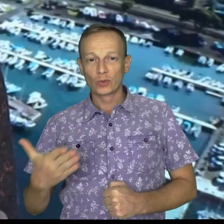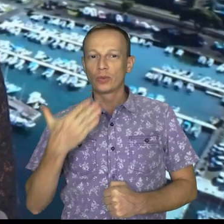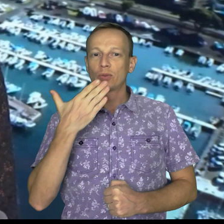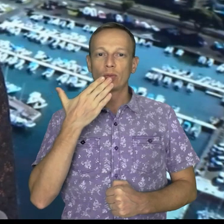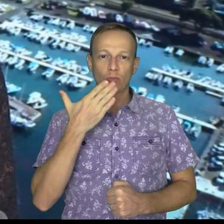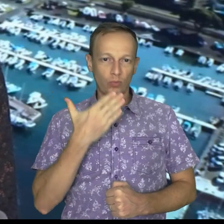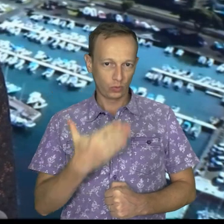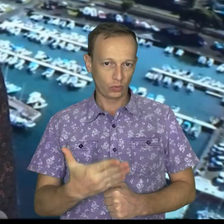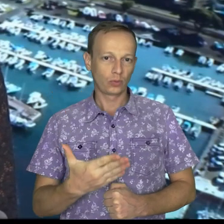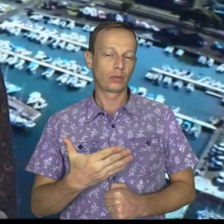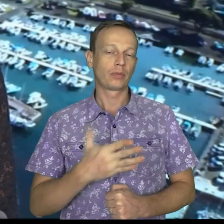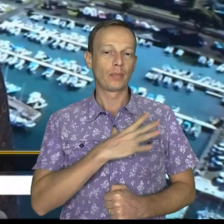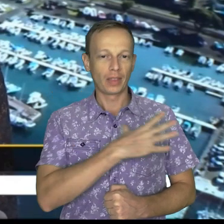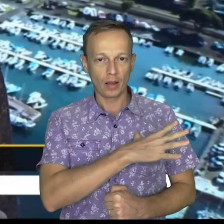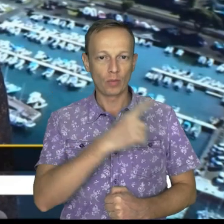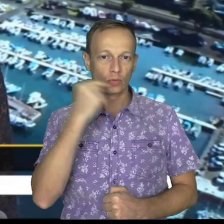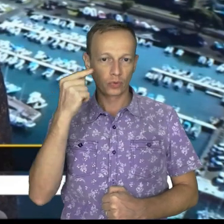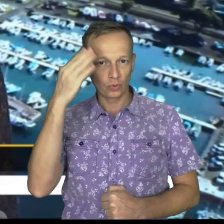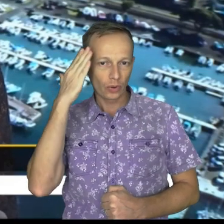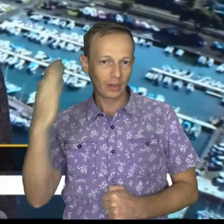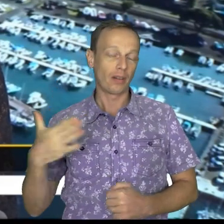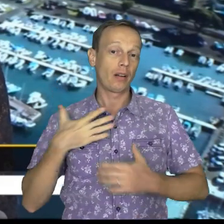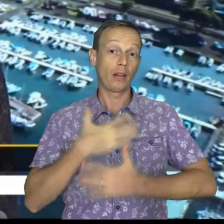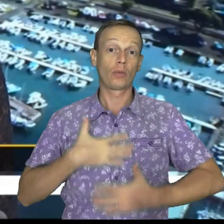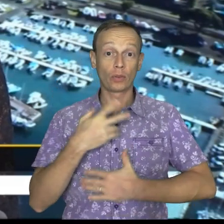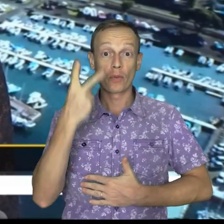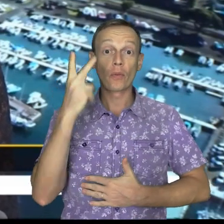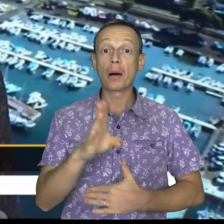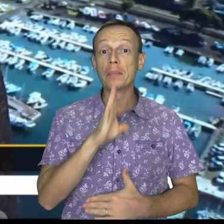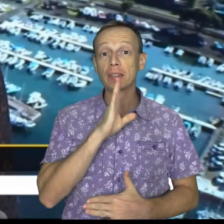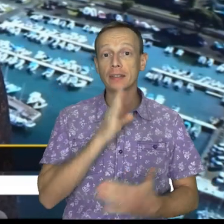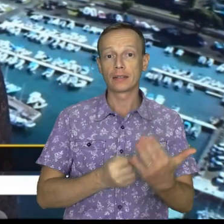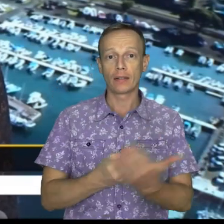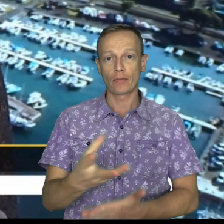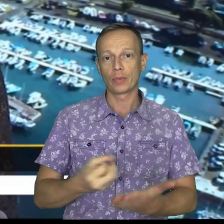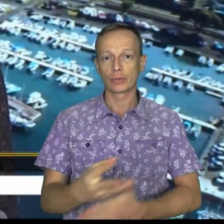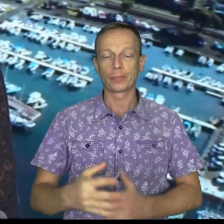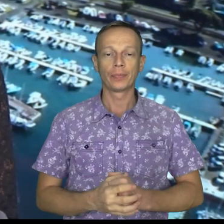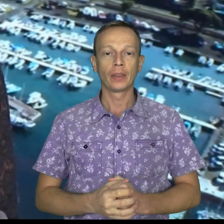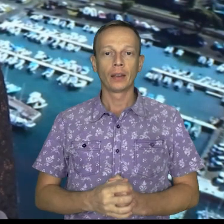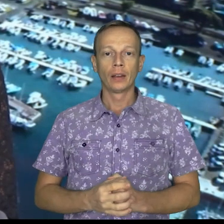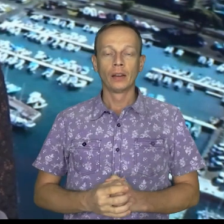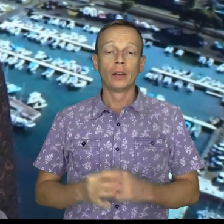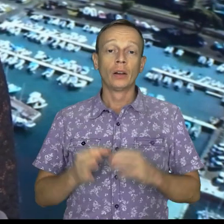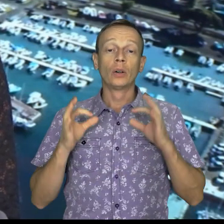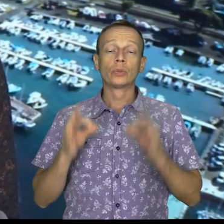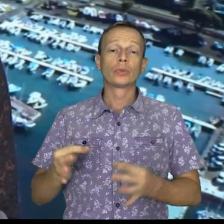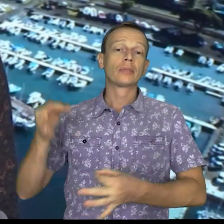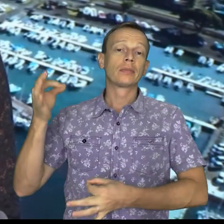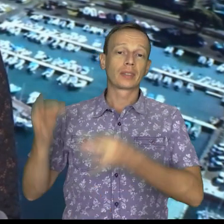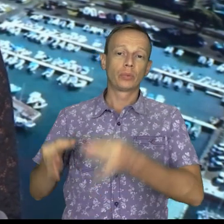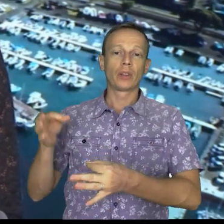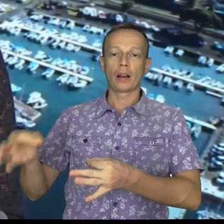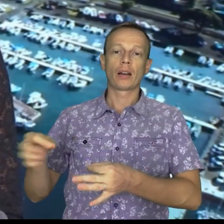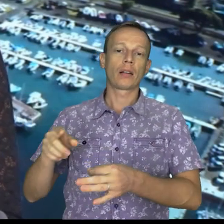Bonjour Louvaina, bonjour Éméré, Madame, Monsieur Yaourana, je suis ravie de vous retrouver dans votre journal de ce midi. La Cour